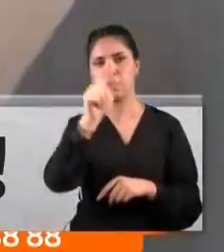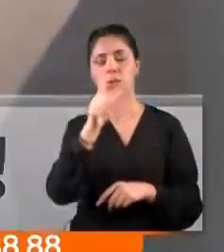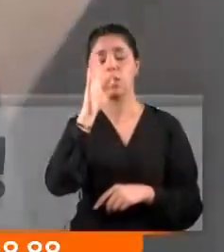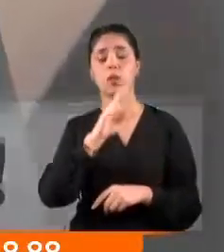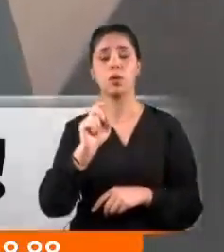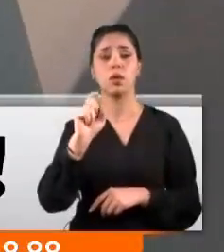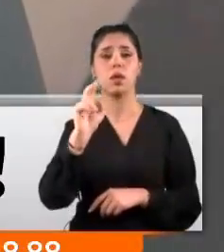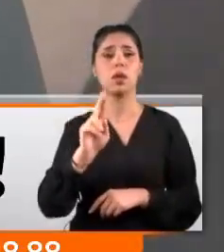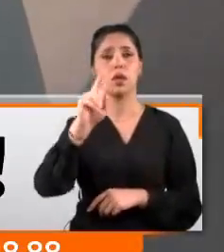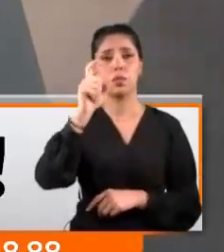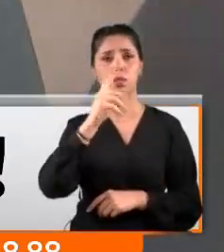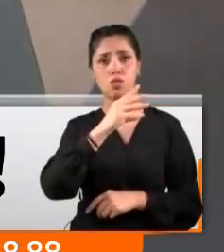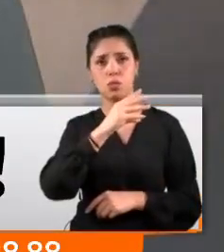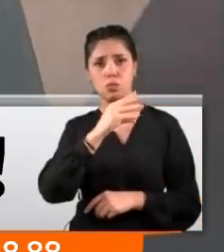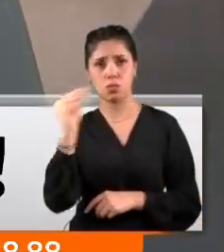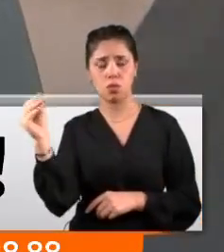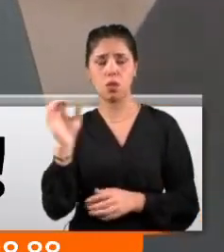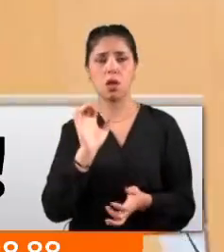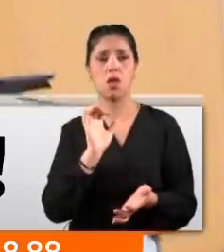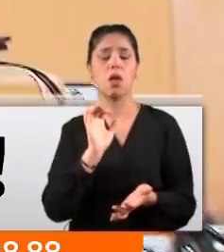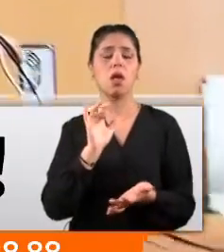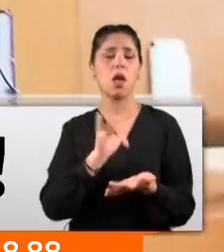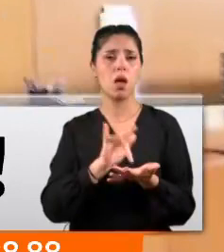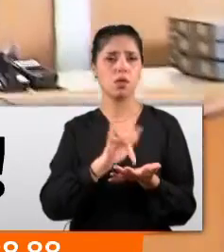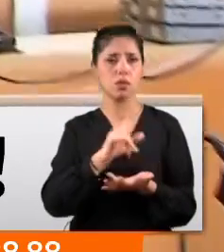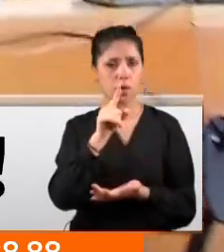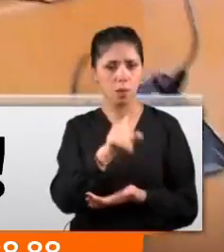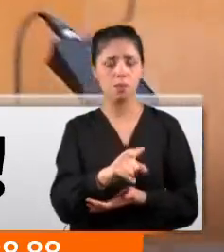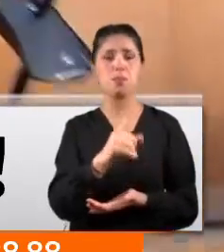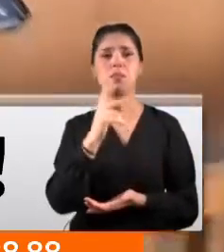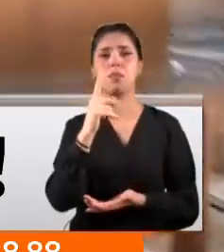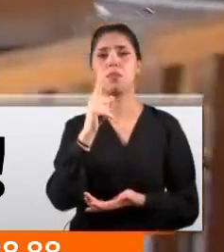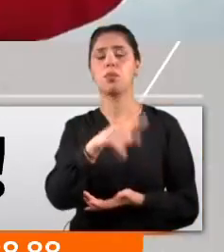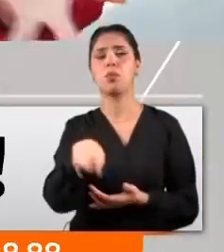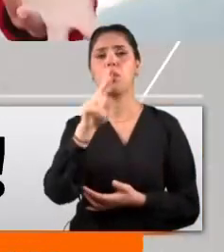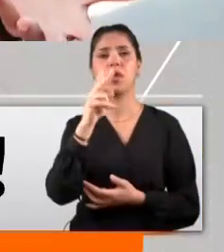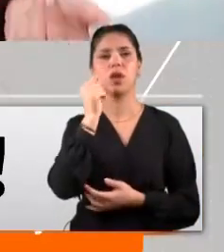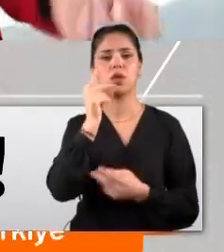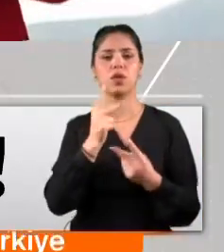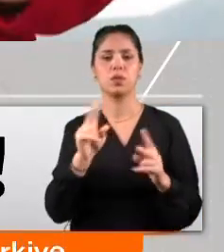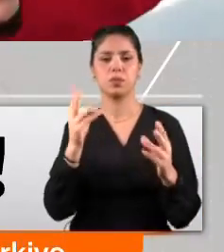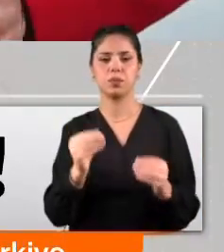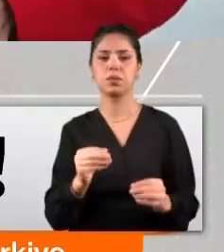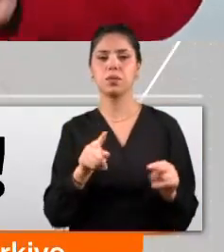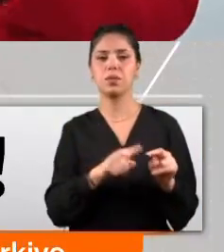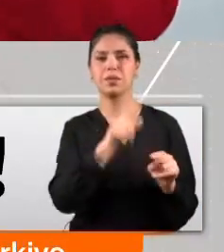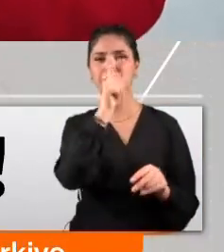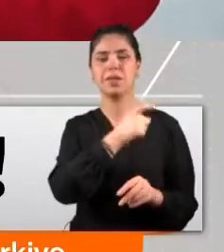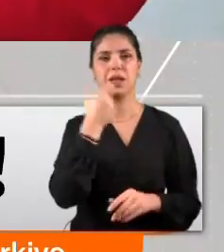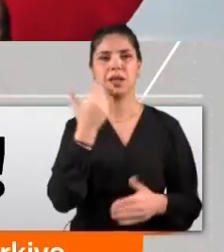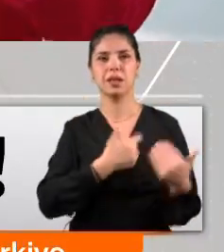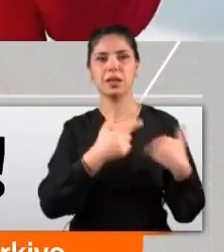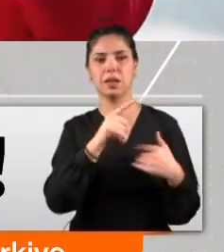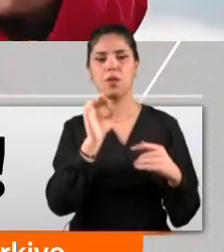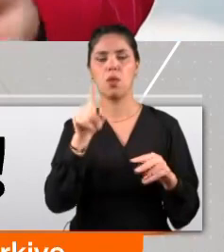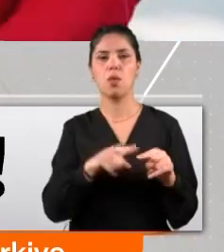hapisle 141 milyon lira para cezasına çarptırdı. İki kişinin de beraatine karar verildi. Nihal Candan'ın eski sevgilisi Onur